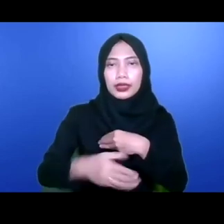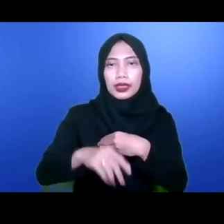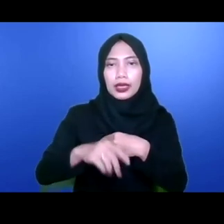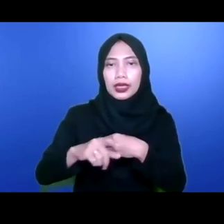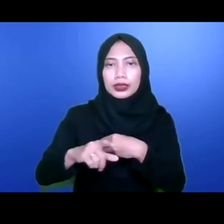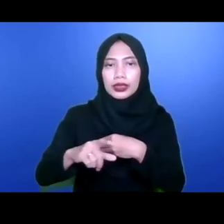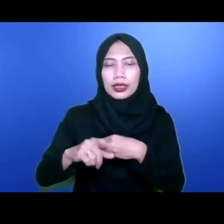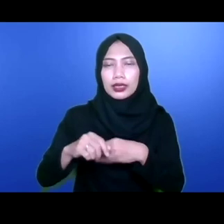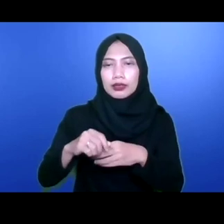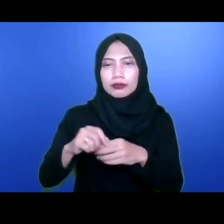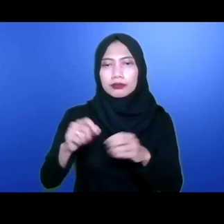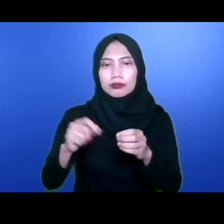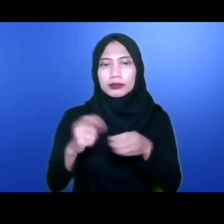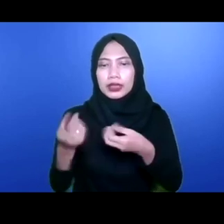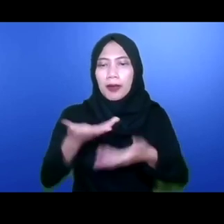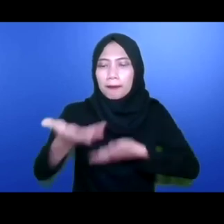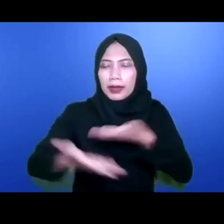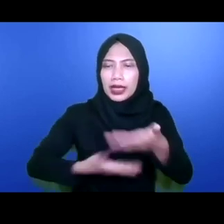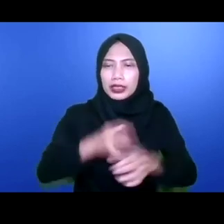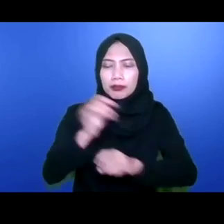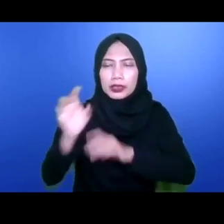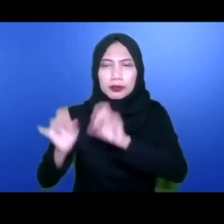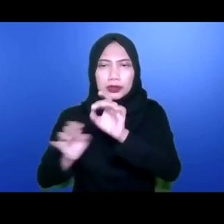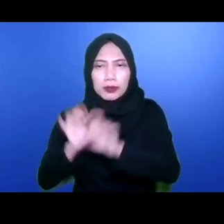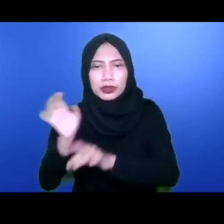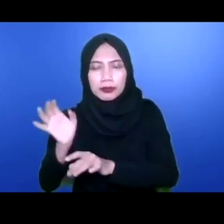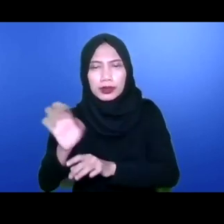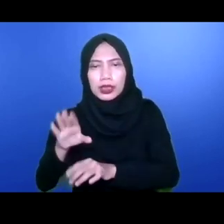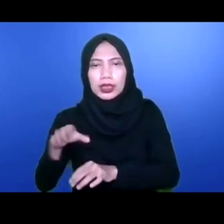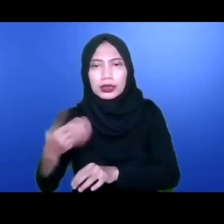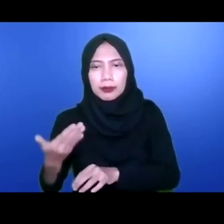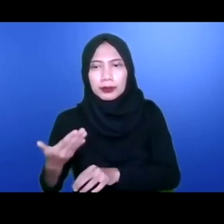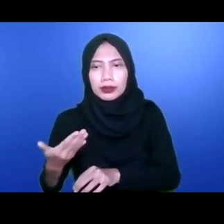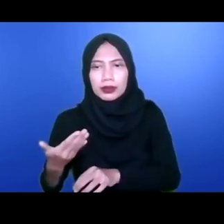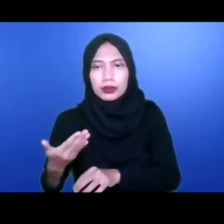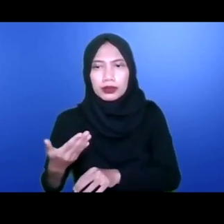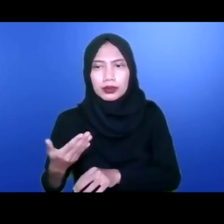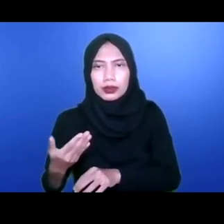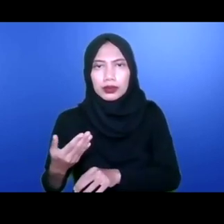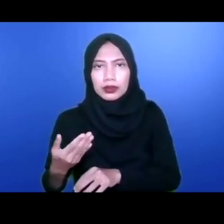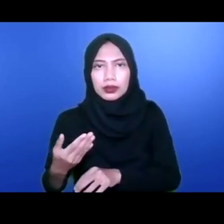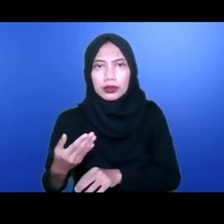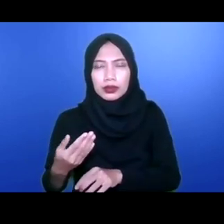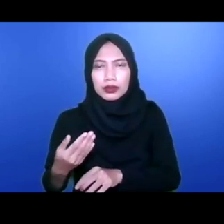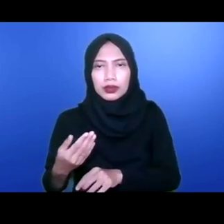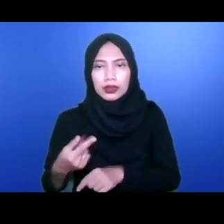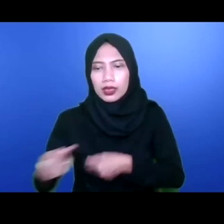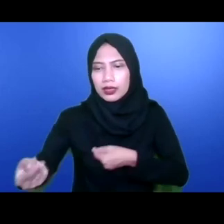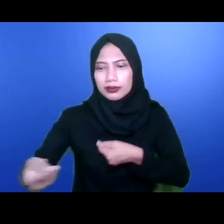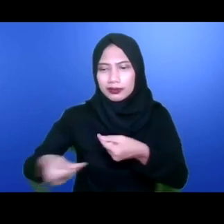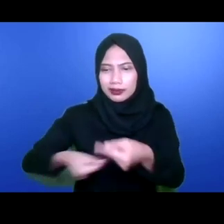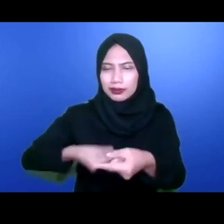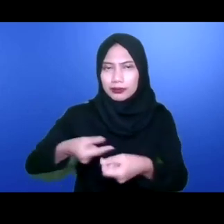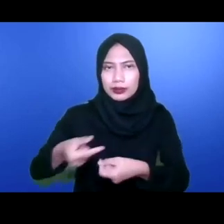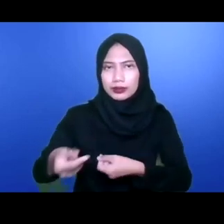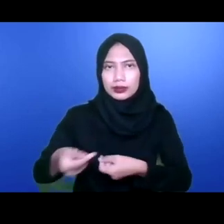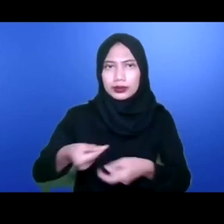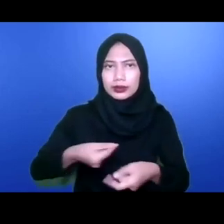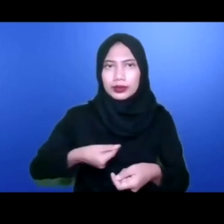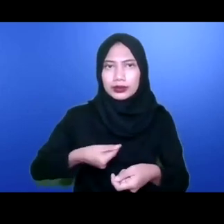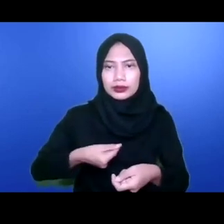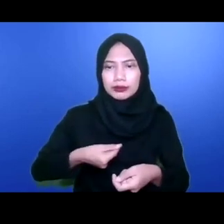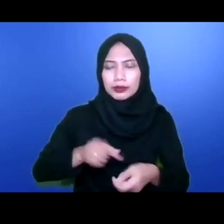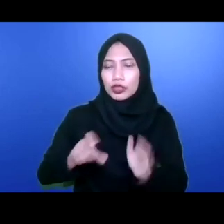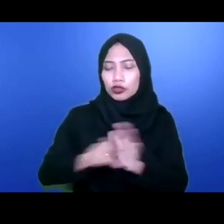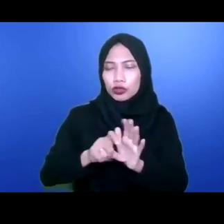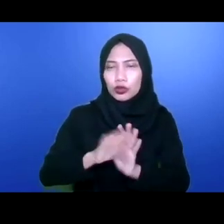itu. Tapi kemudian tidak didukung dengan transaksi yang bisa dilakukan, seperti halnya ada Jakarta Bagus tuh, yang Jakarta dengan